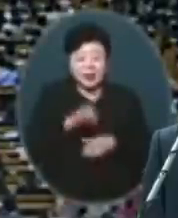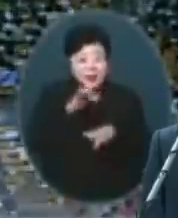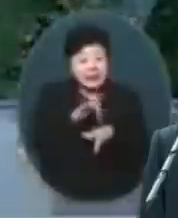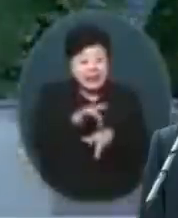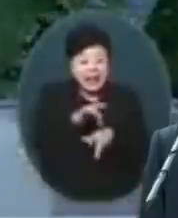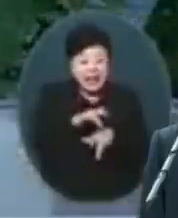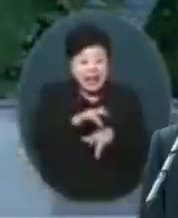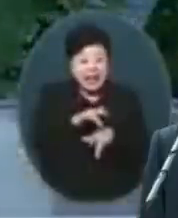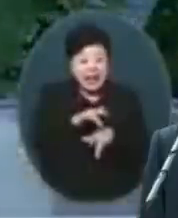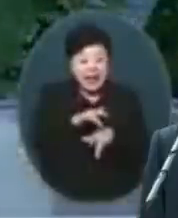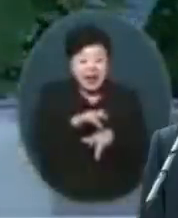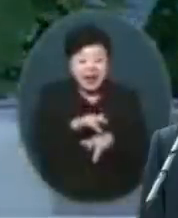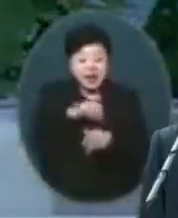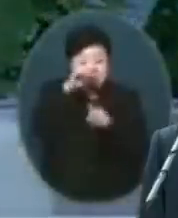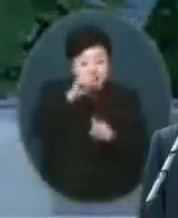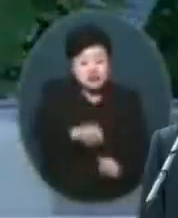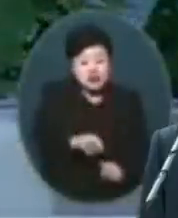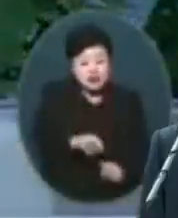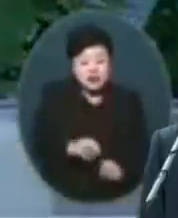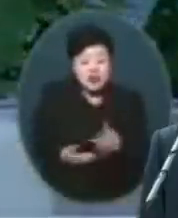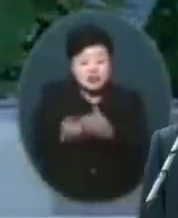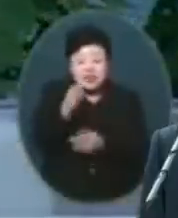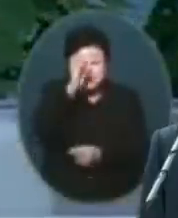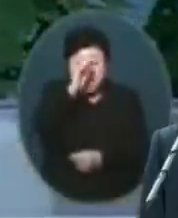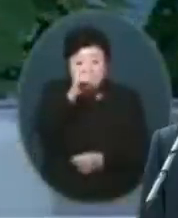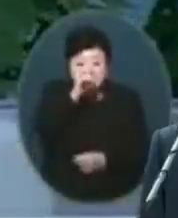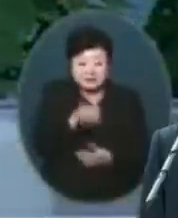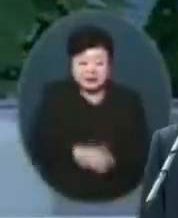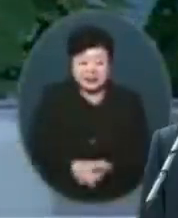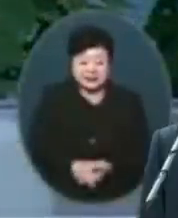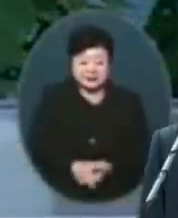마귀가 눌려서 생긴 병입니다.